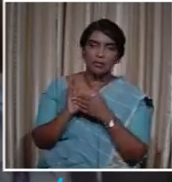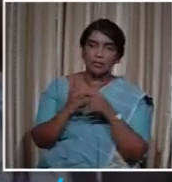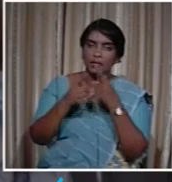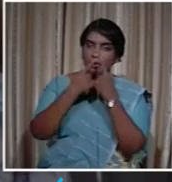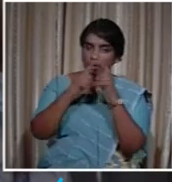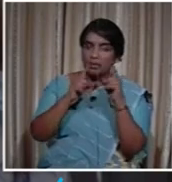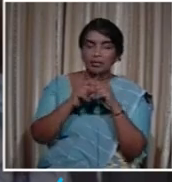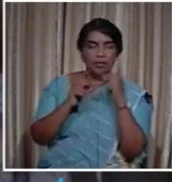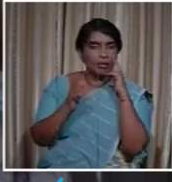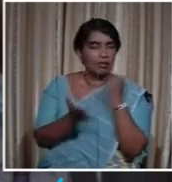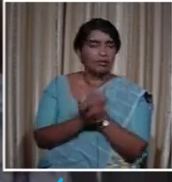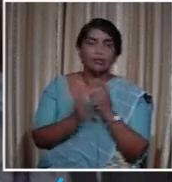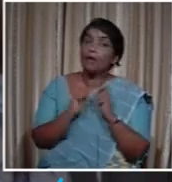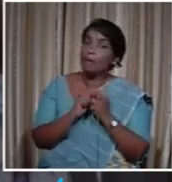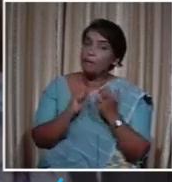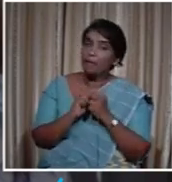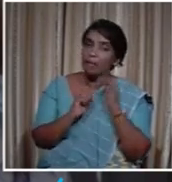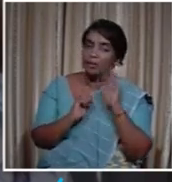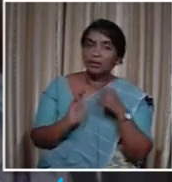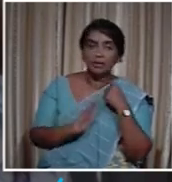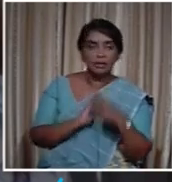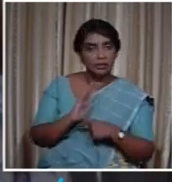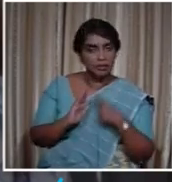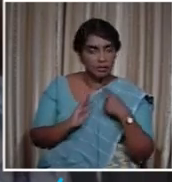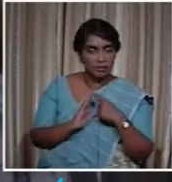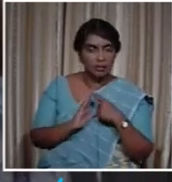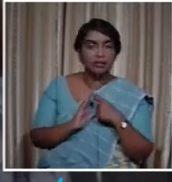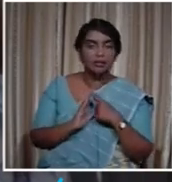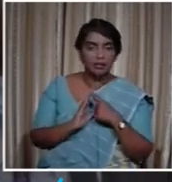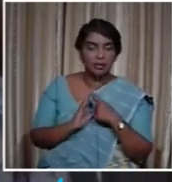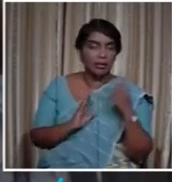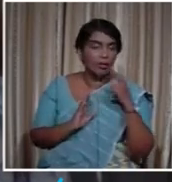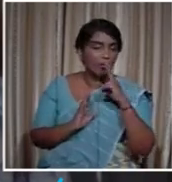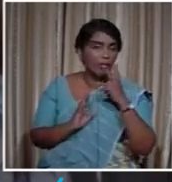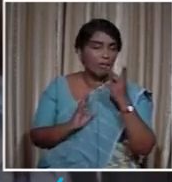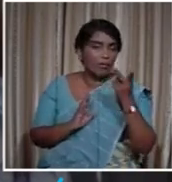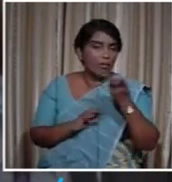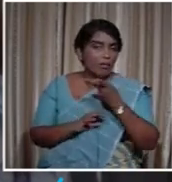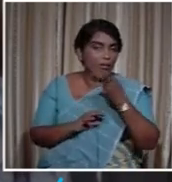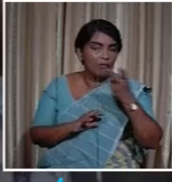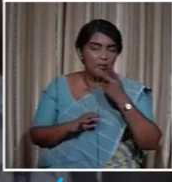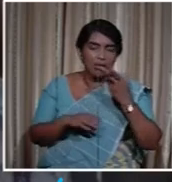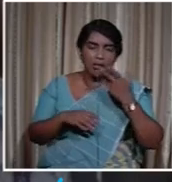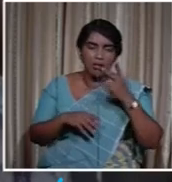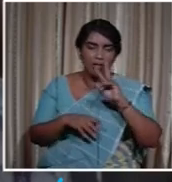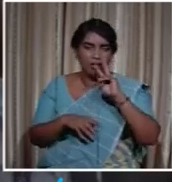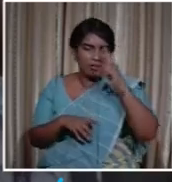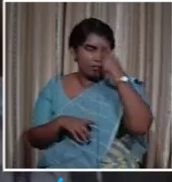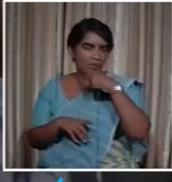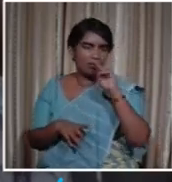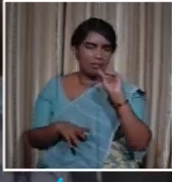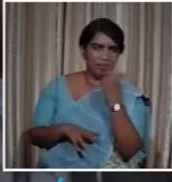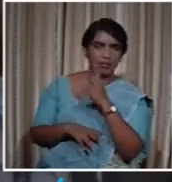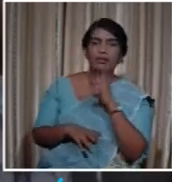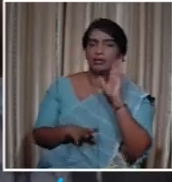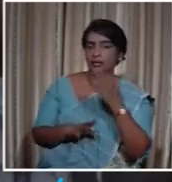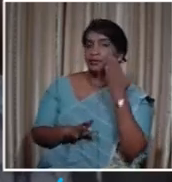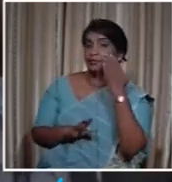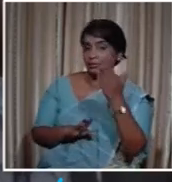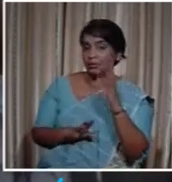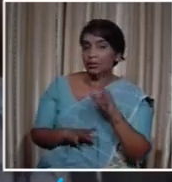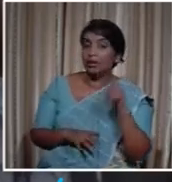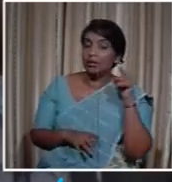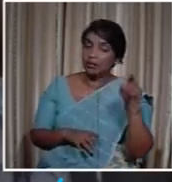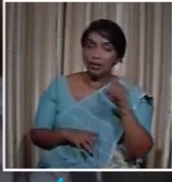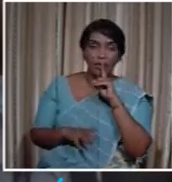மத்தியிலும் இலங்கை ஒரு இரட்டை முகங்களை காட்டுகிறது, இலங்கையினுடைய இதய சுத்தியற்ற தன்மையை காட்டுகிறது. நீங்கள் நெருக்கடி என்கிறீர்கள்,